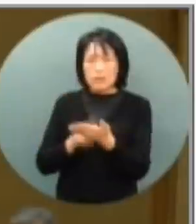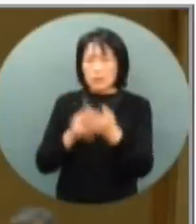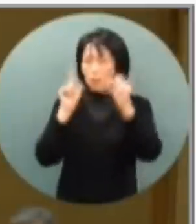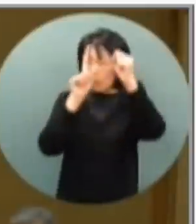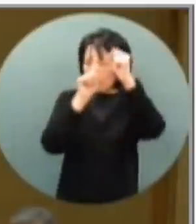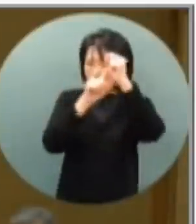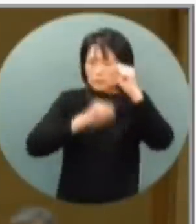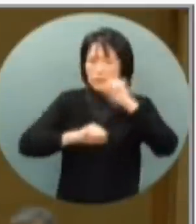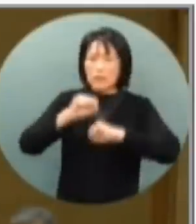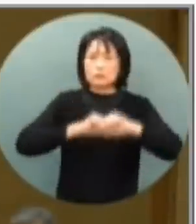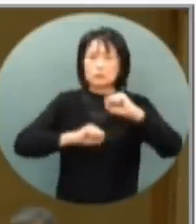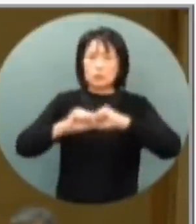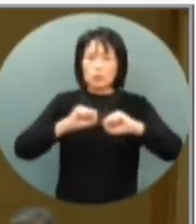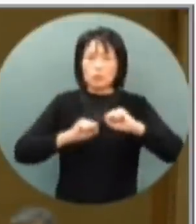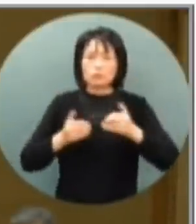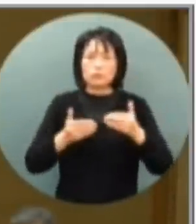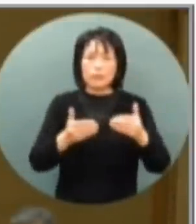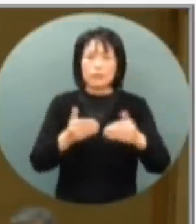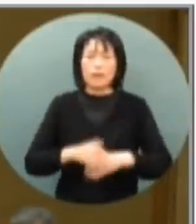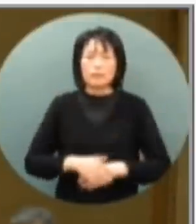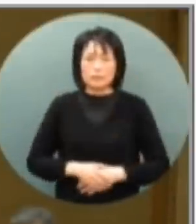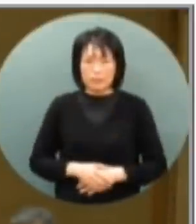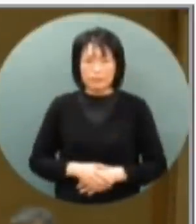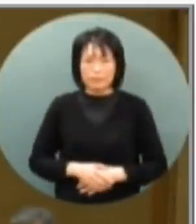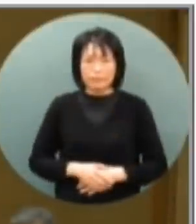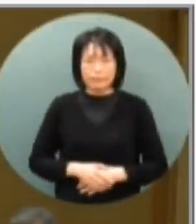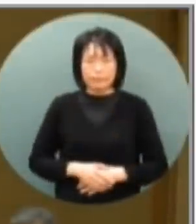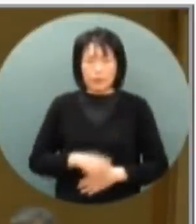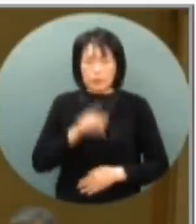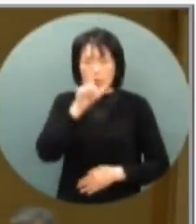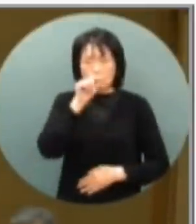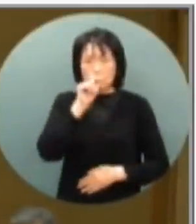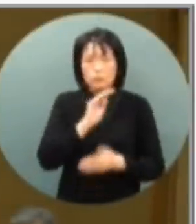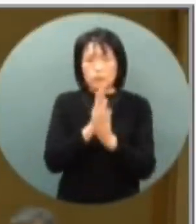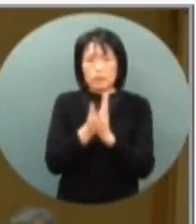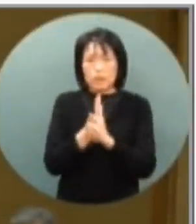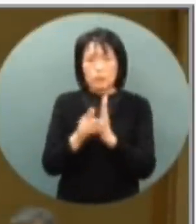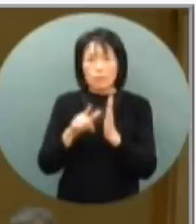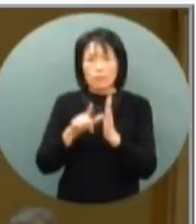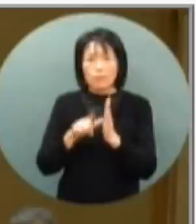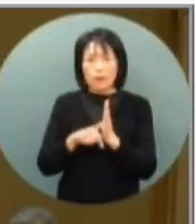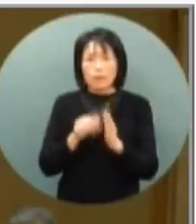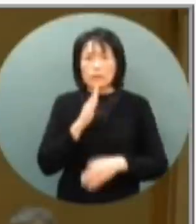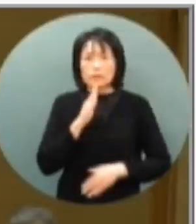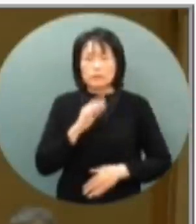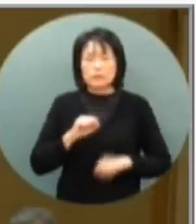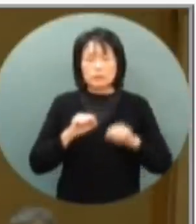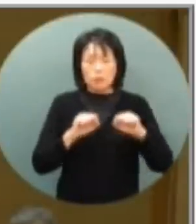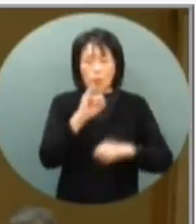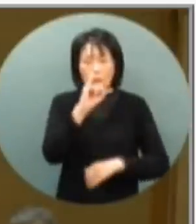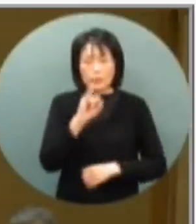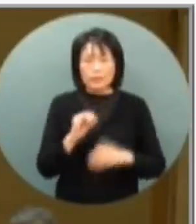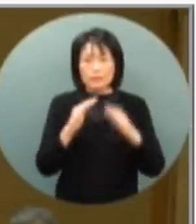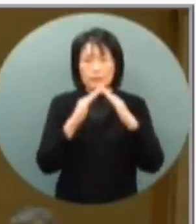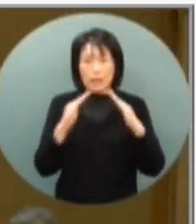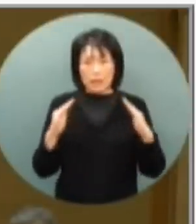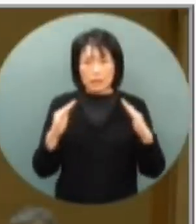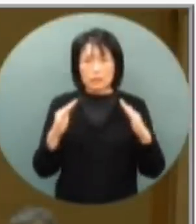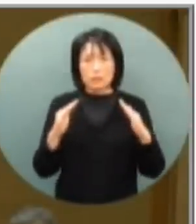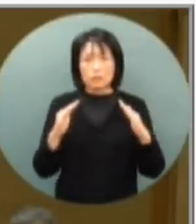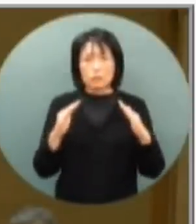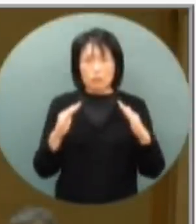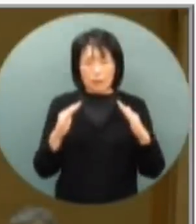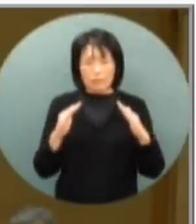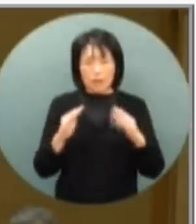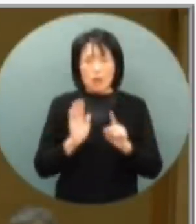ているわけであります。翻って本件見れば確かにその実行委員会には後